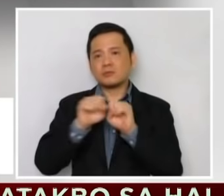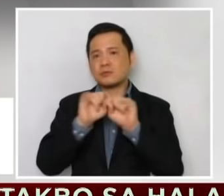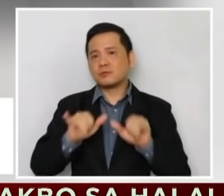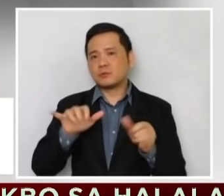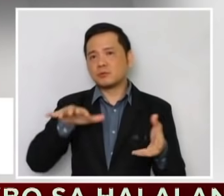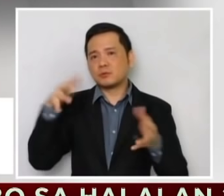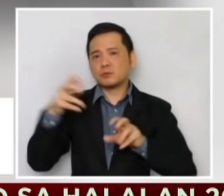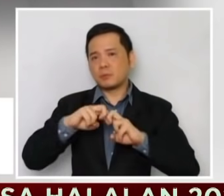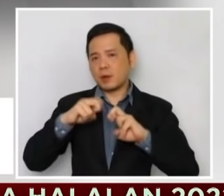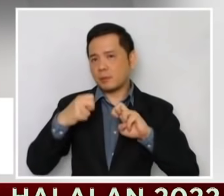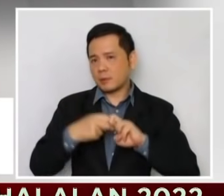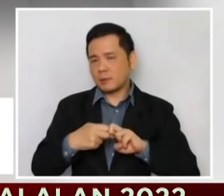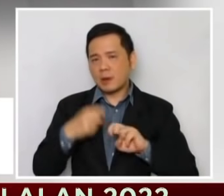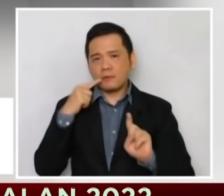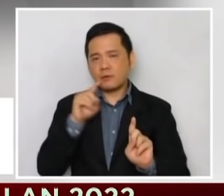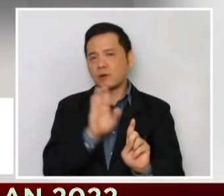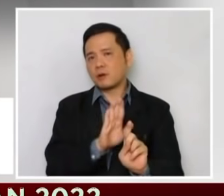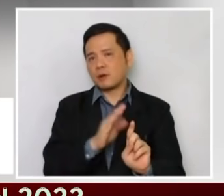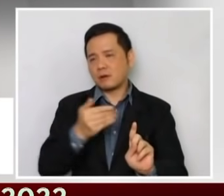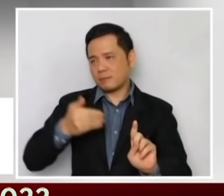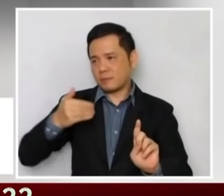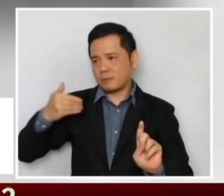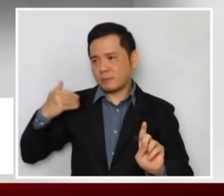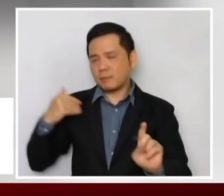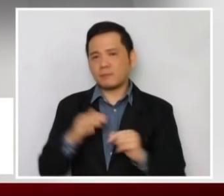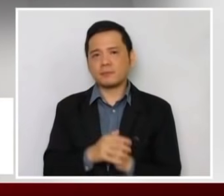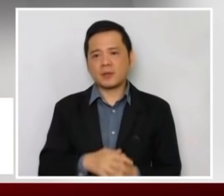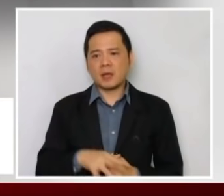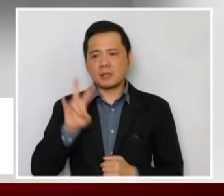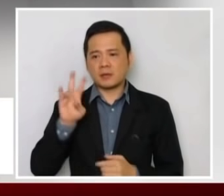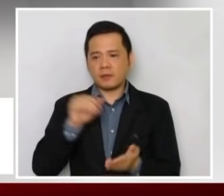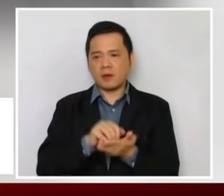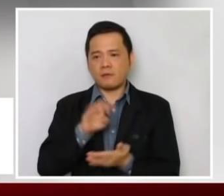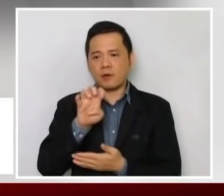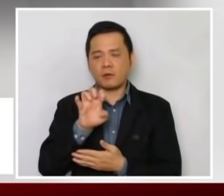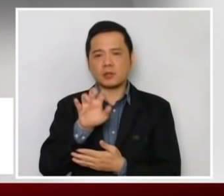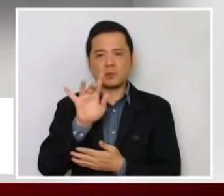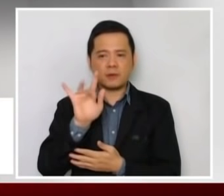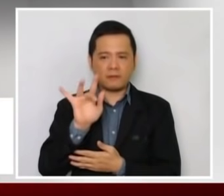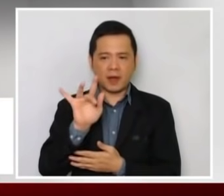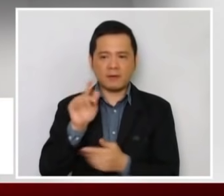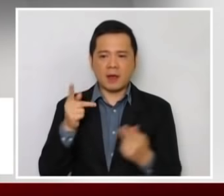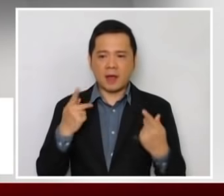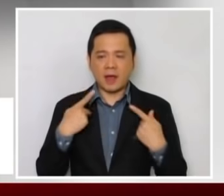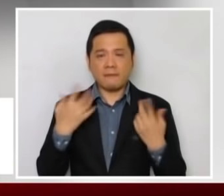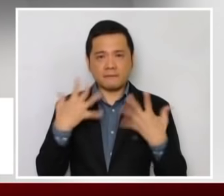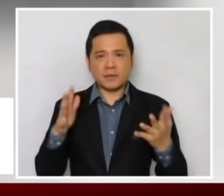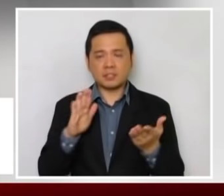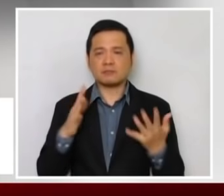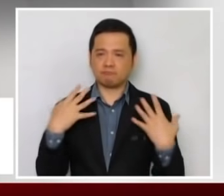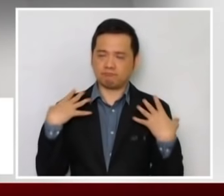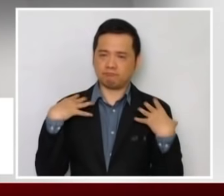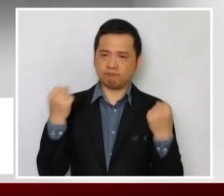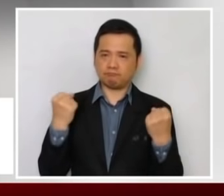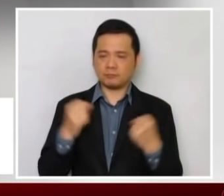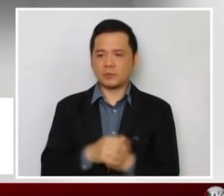kaya sa mga nagdaang araw. May 7,425 naman ang nakarecover para sa